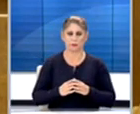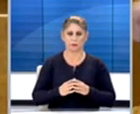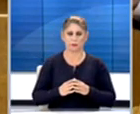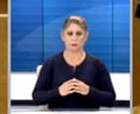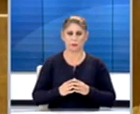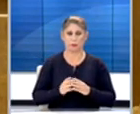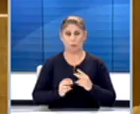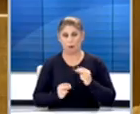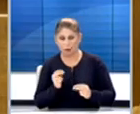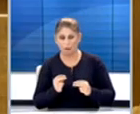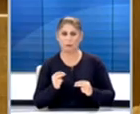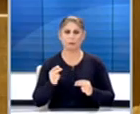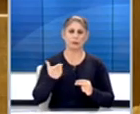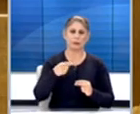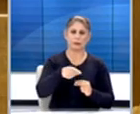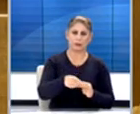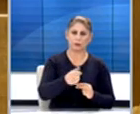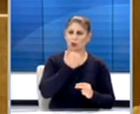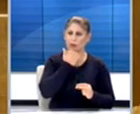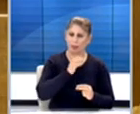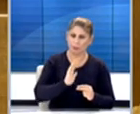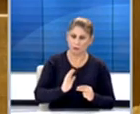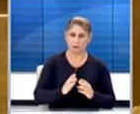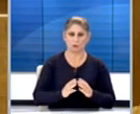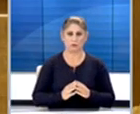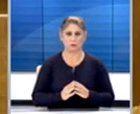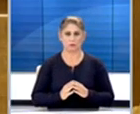λούμπα και πέφτει σε αυτό το λάθος.